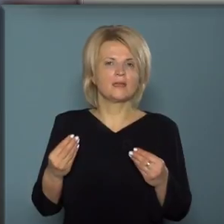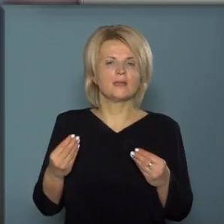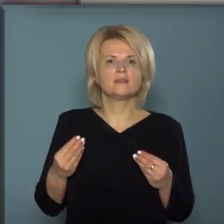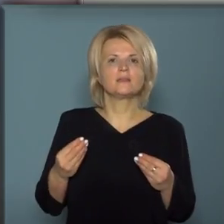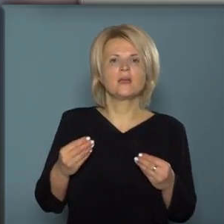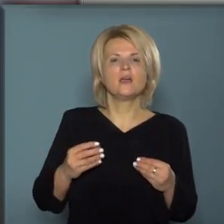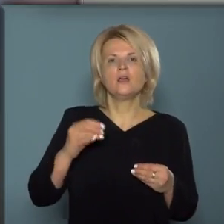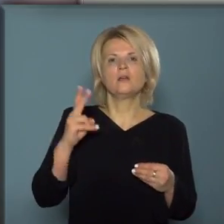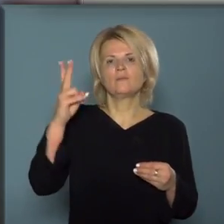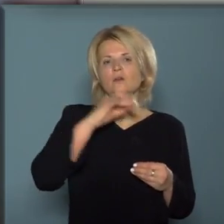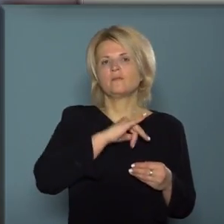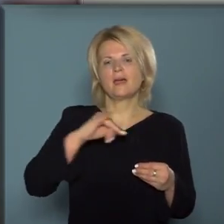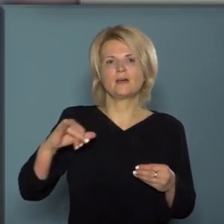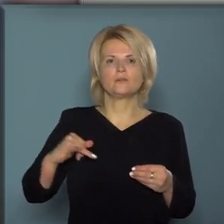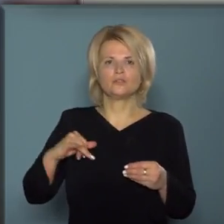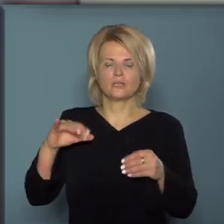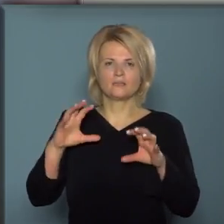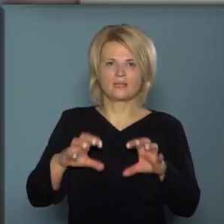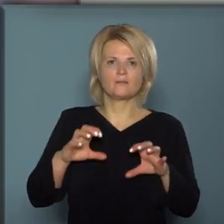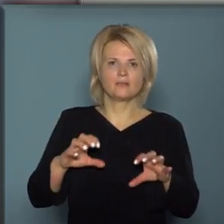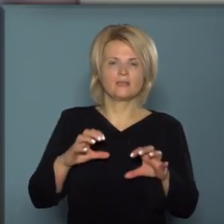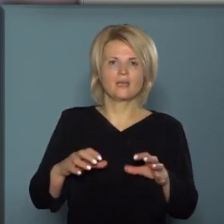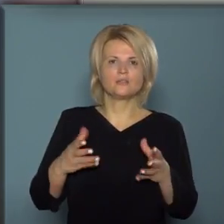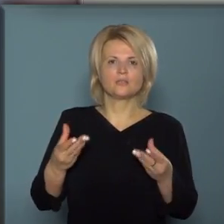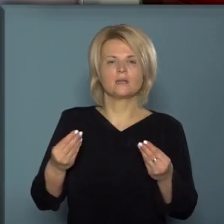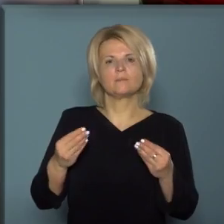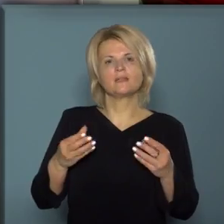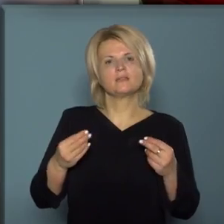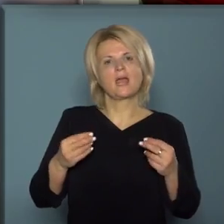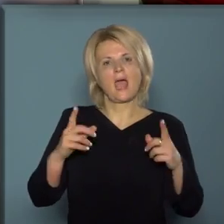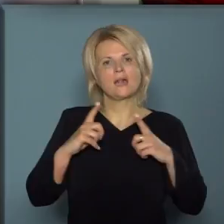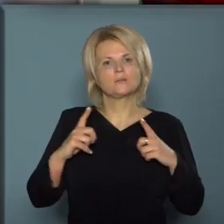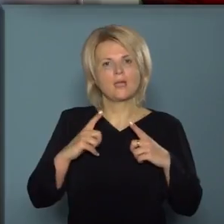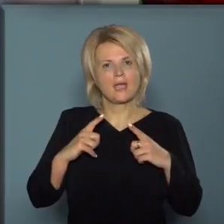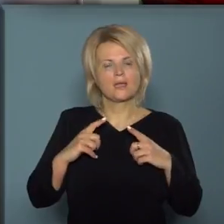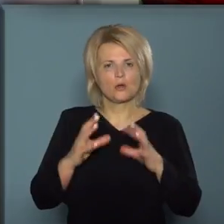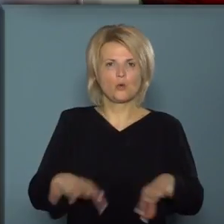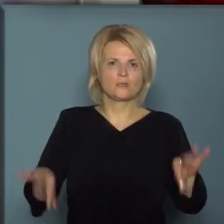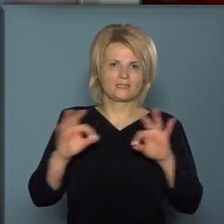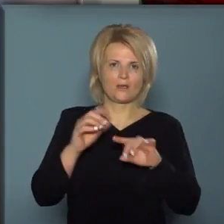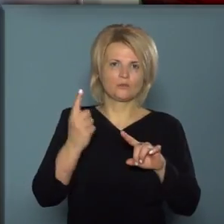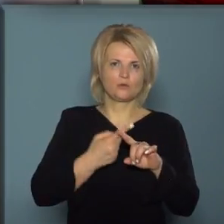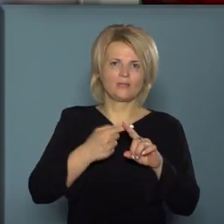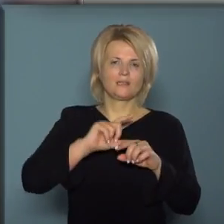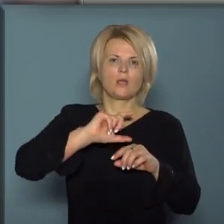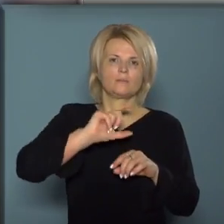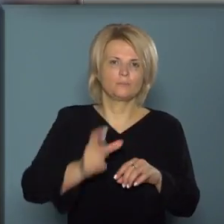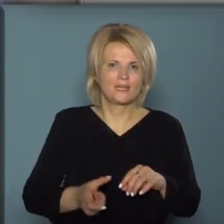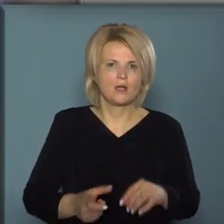hibernálódott a fővárosi tevékenység az országos politikai fejlemények miatt. Hát meg kell mondanom őszintén,